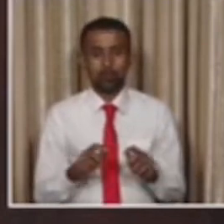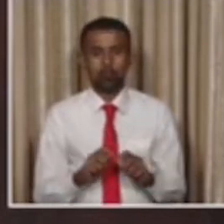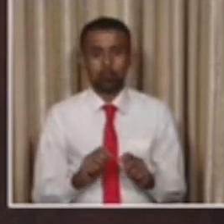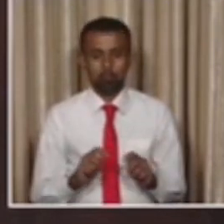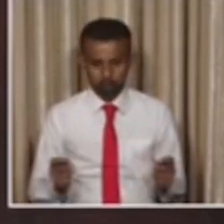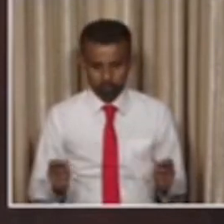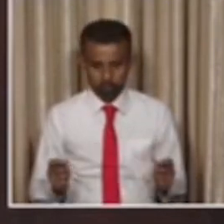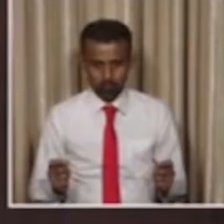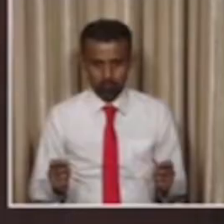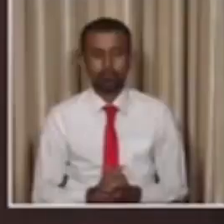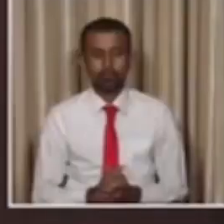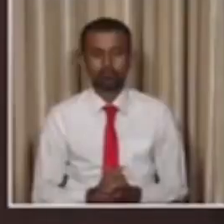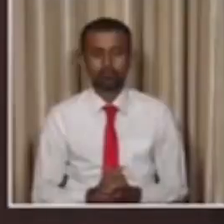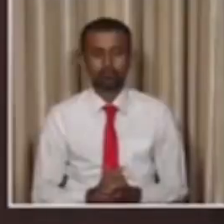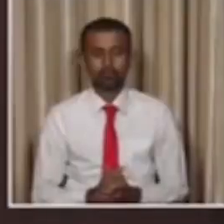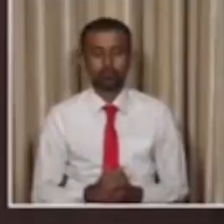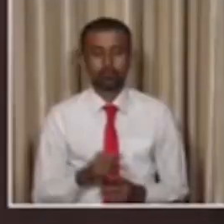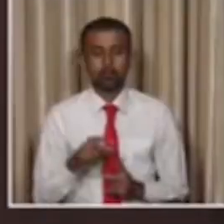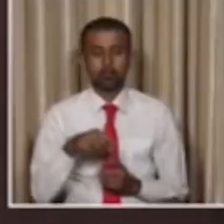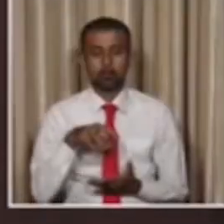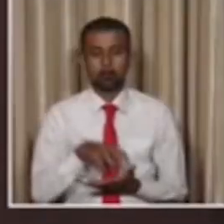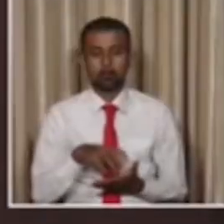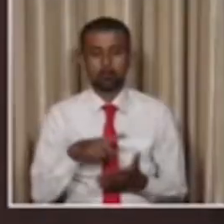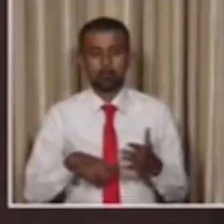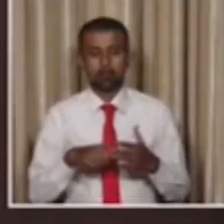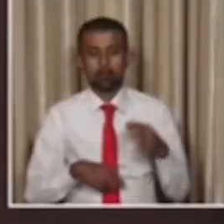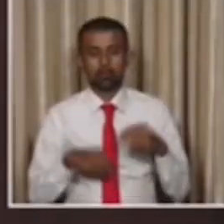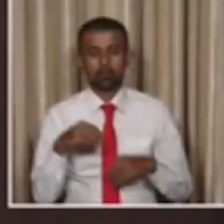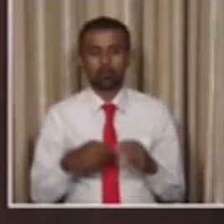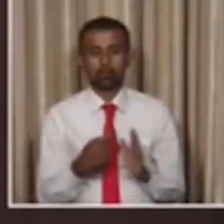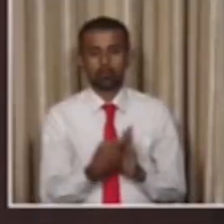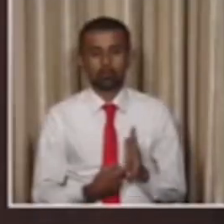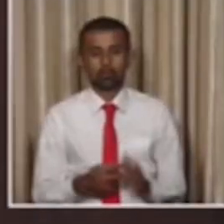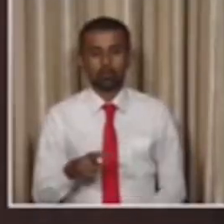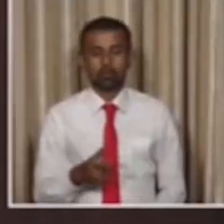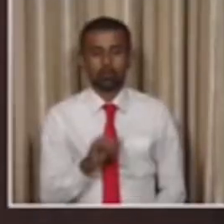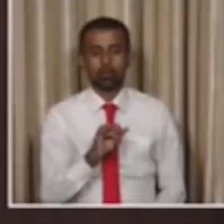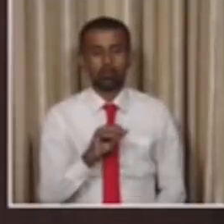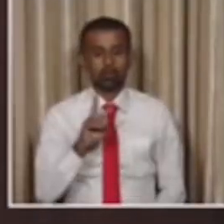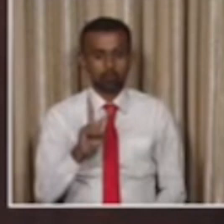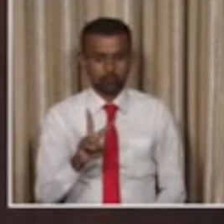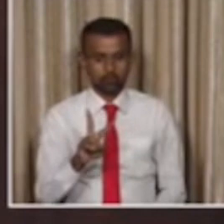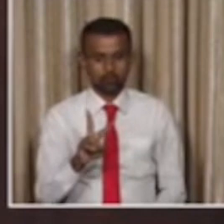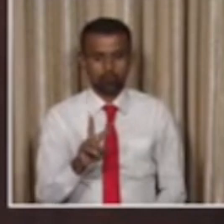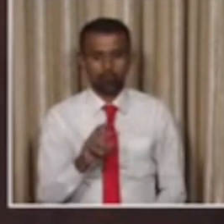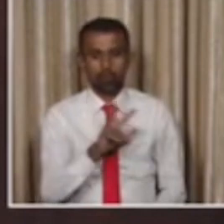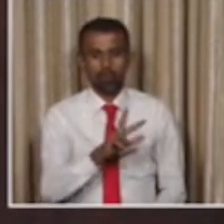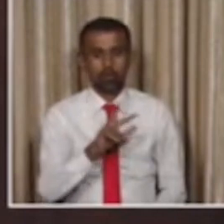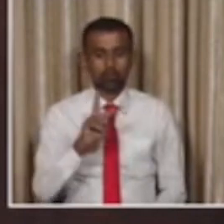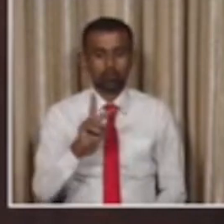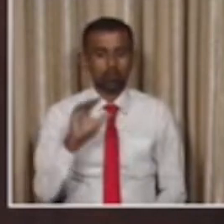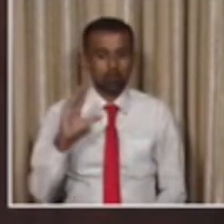කරමින් පැහැදිලිව පළාත් පාලන ආයතන ඡන්ද විමසීමේ ආඥාපනතේ 262 වෙනි අධිකාරය 82